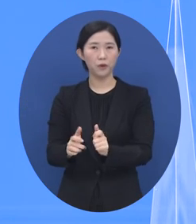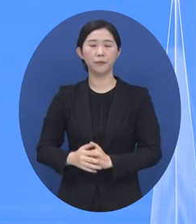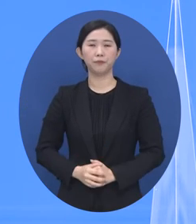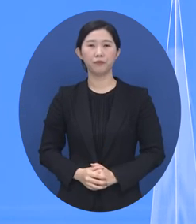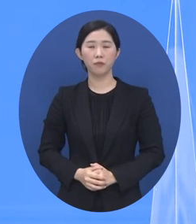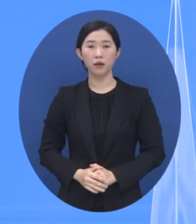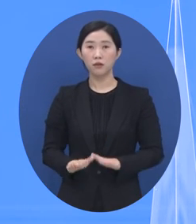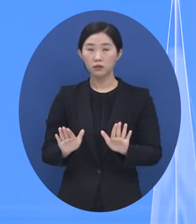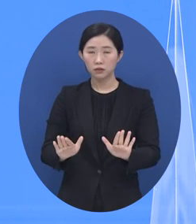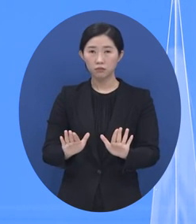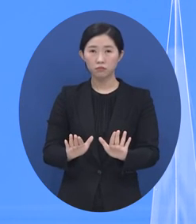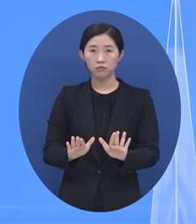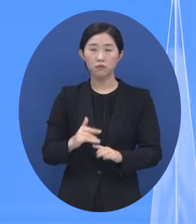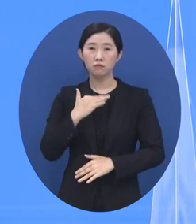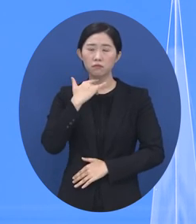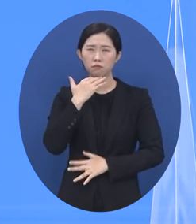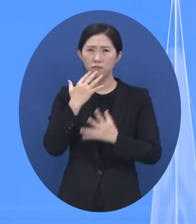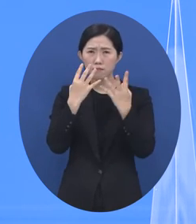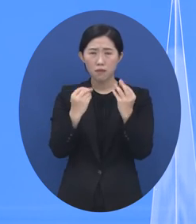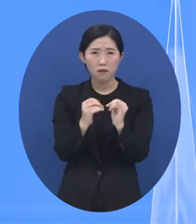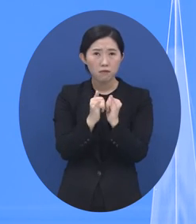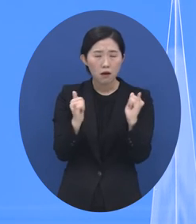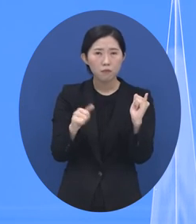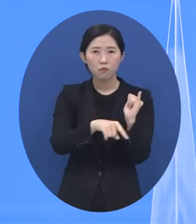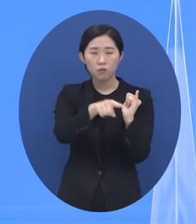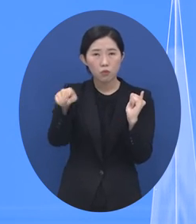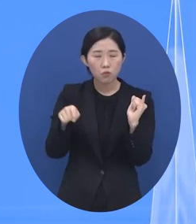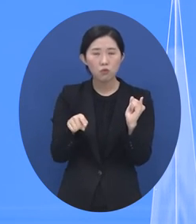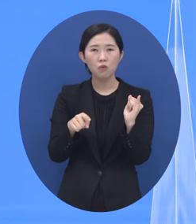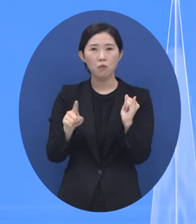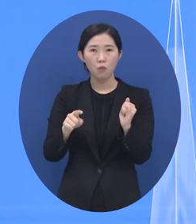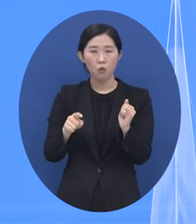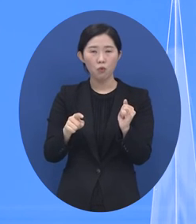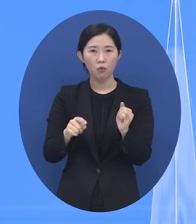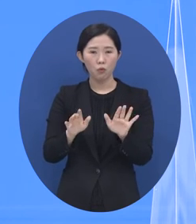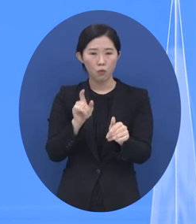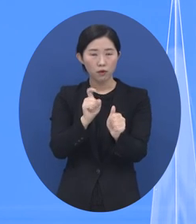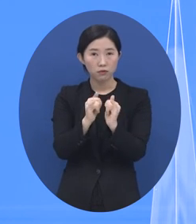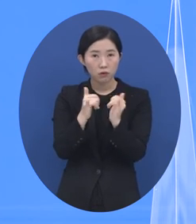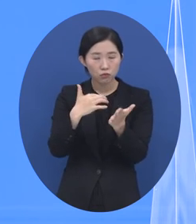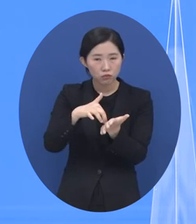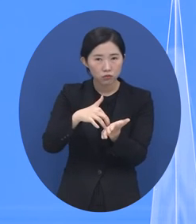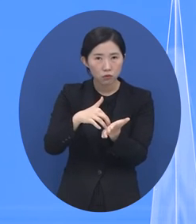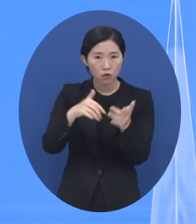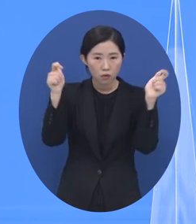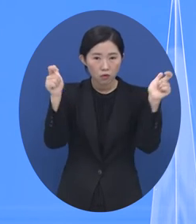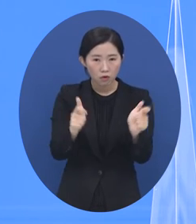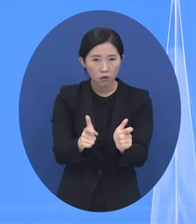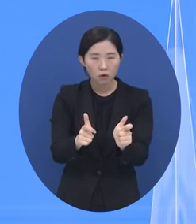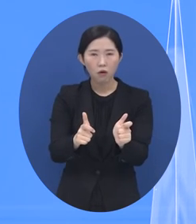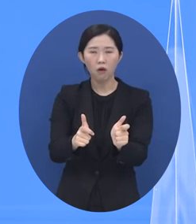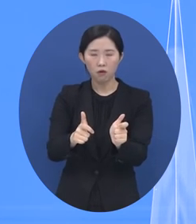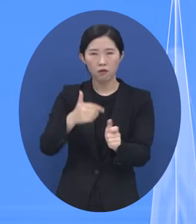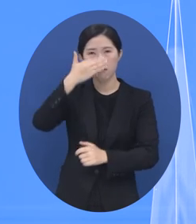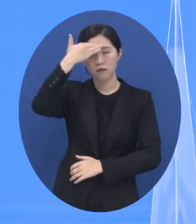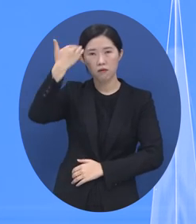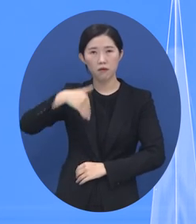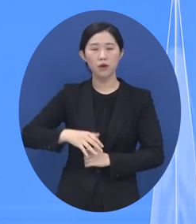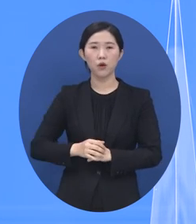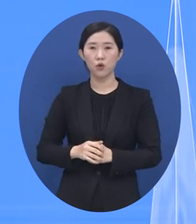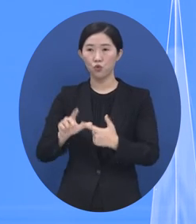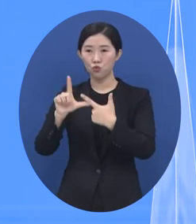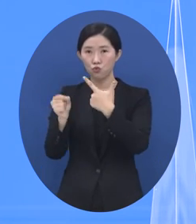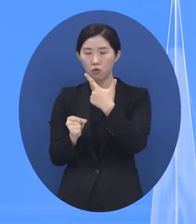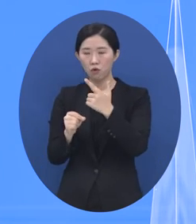감염자 연령 분포의 변화는 중환자 치료 자원의 여유와 사망률 감소로 이어집니다. 5월 코로나19